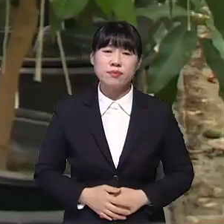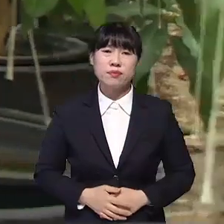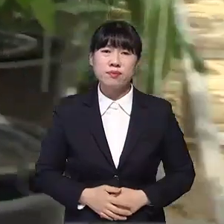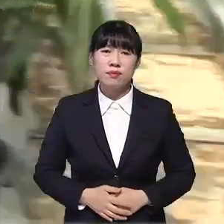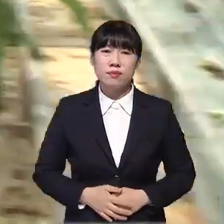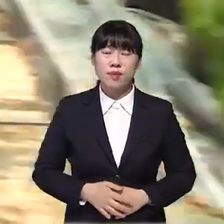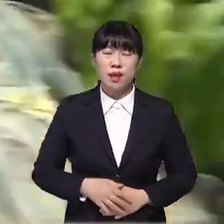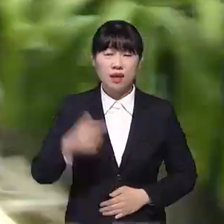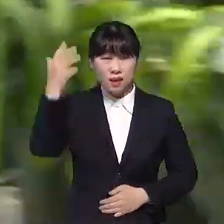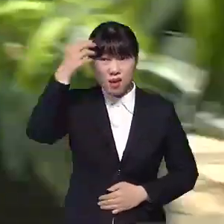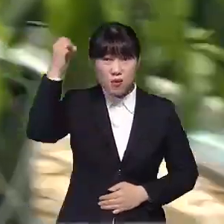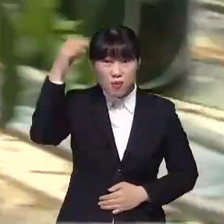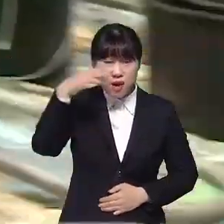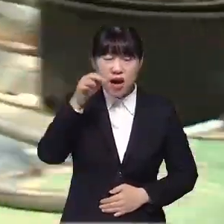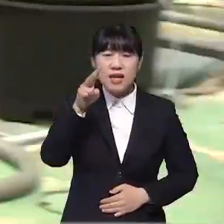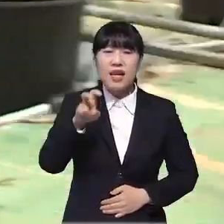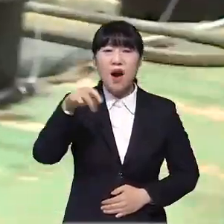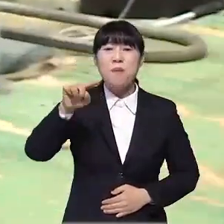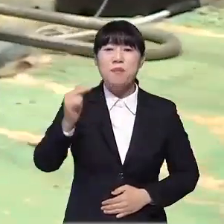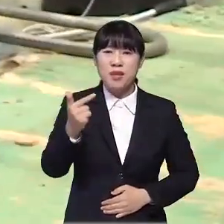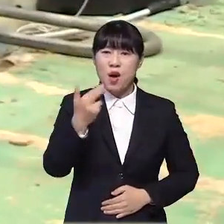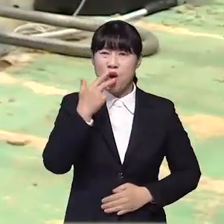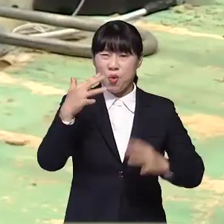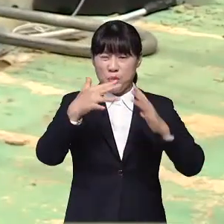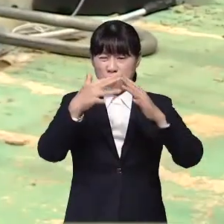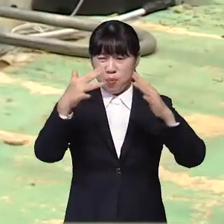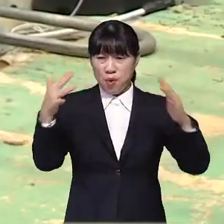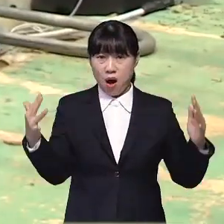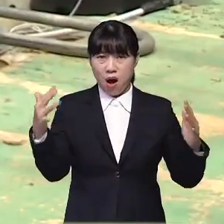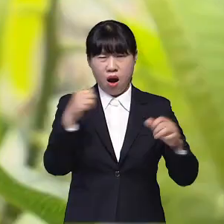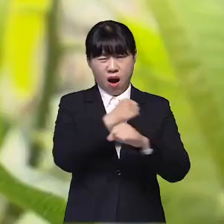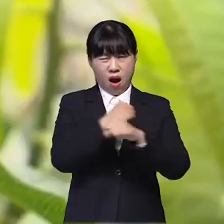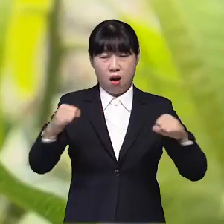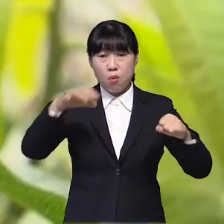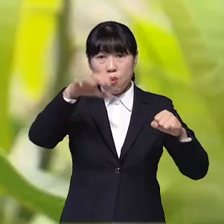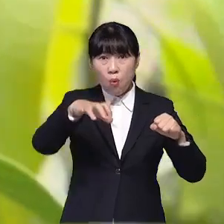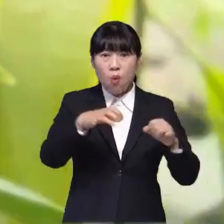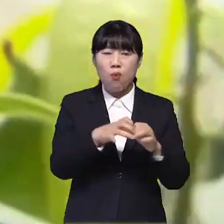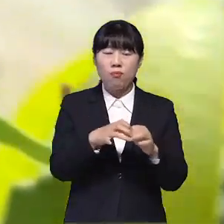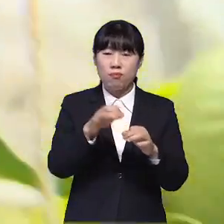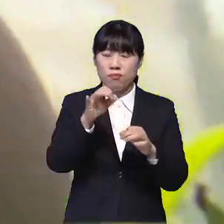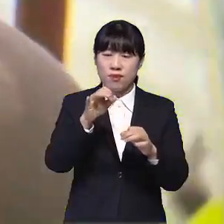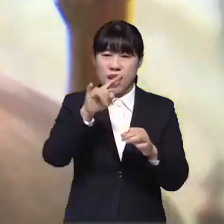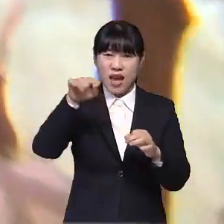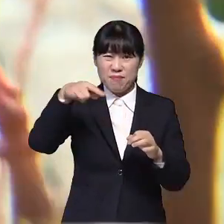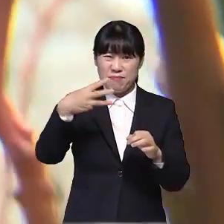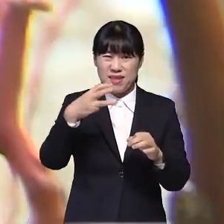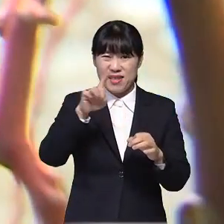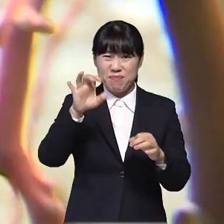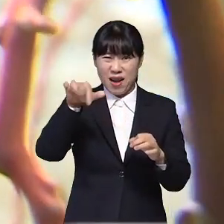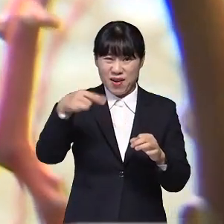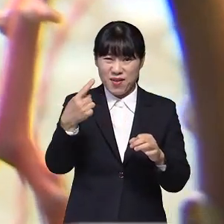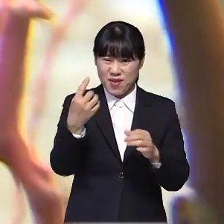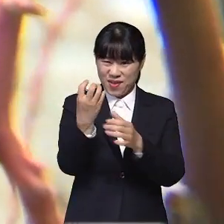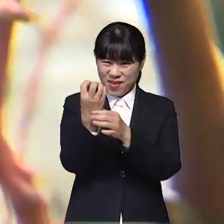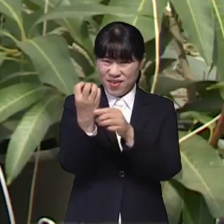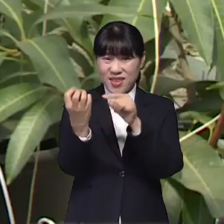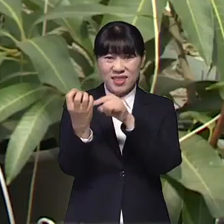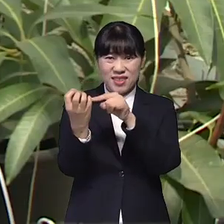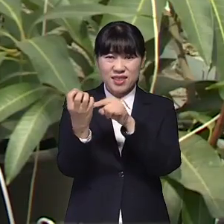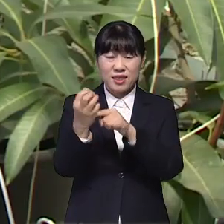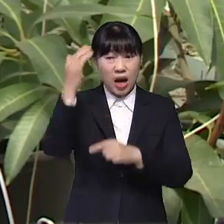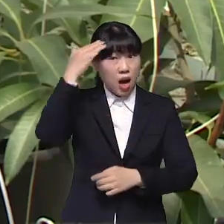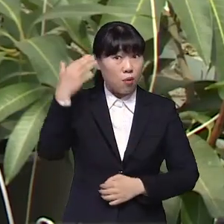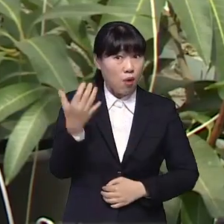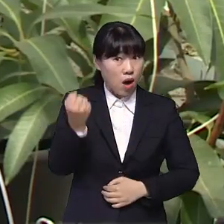아 영광 0 4 4 1 100 000원 시를 탐스러운 애플망고 가 가득 채웠습니다 국내산